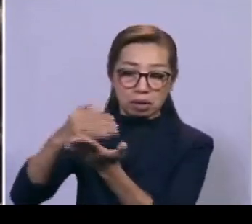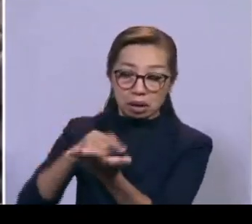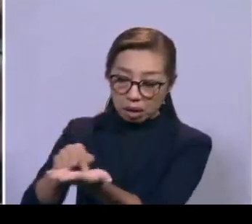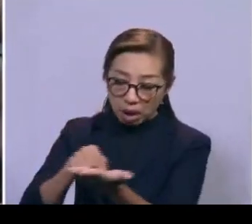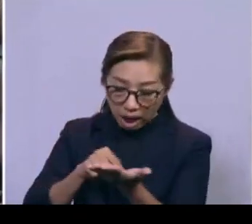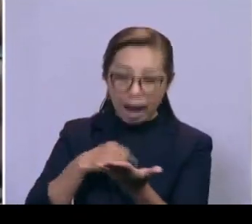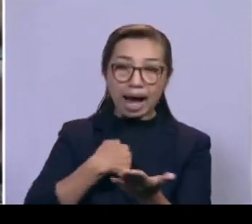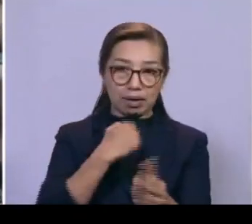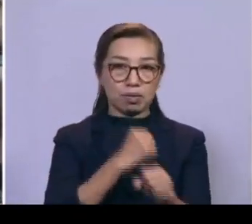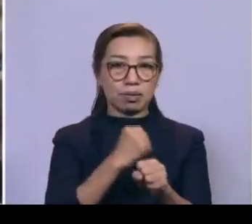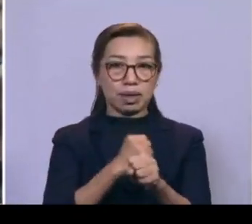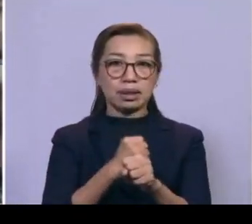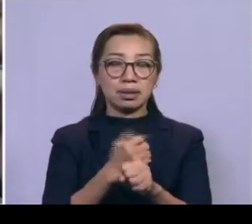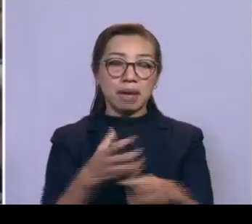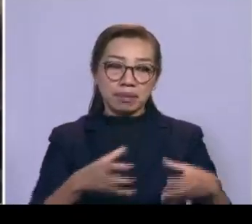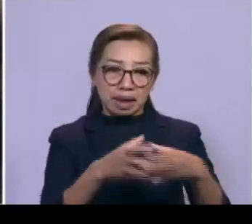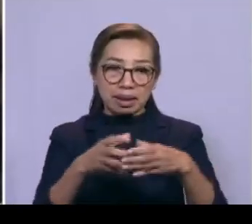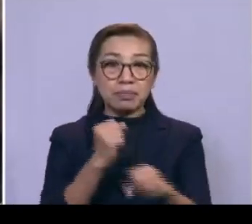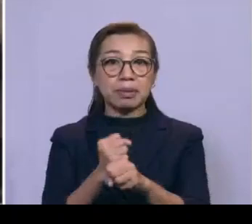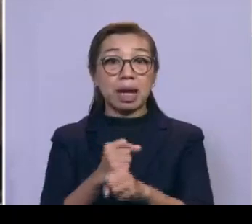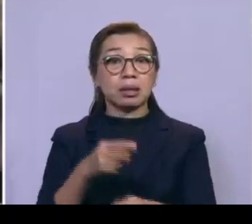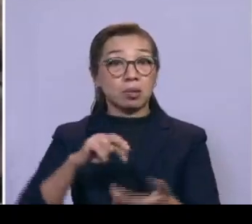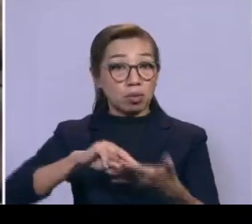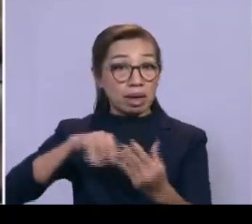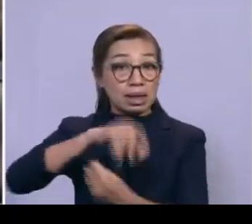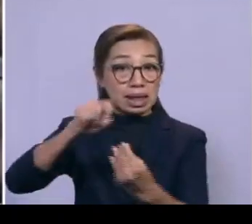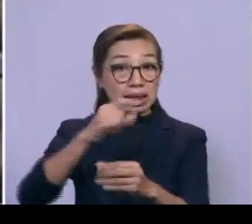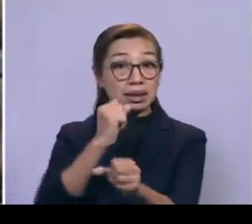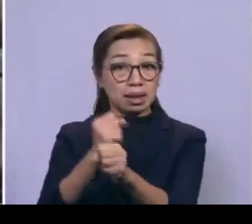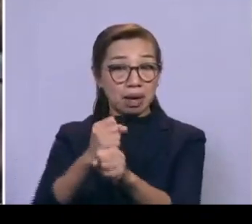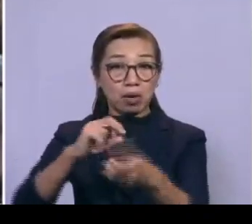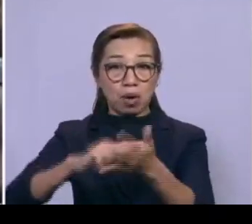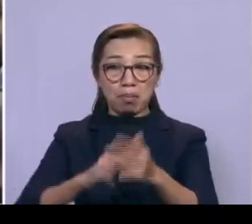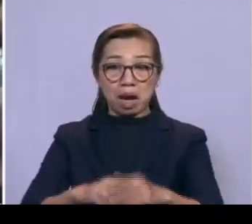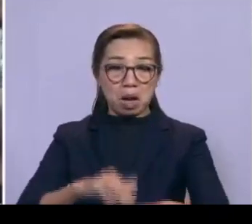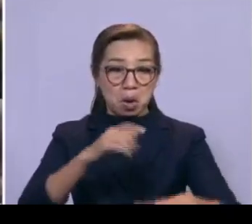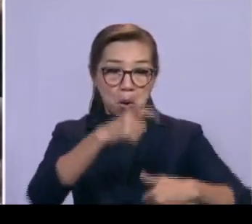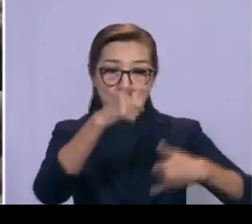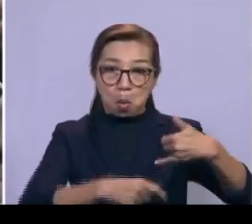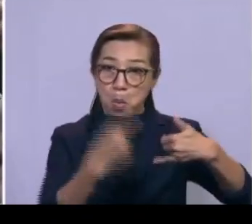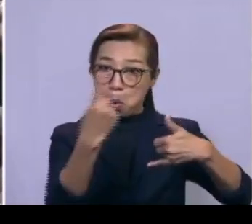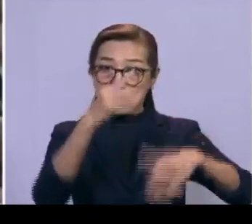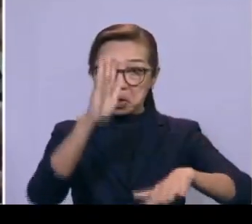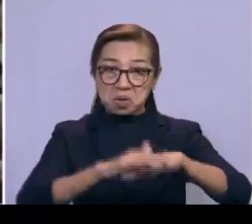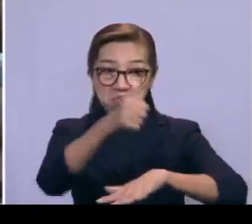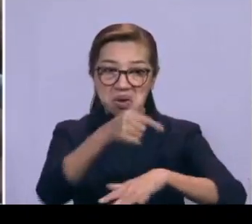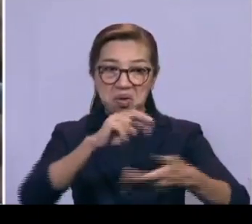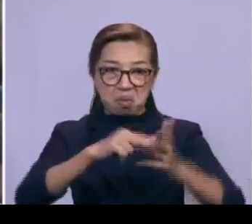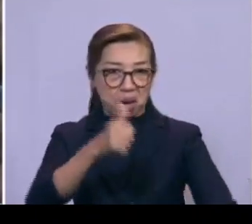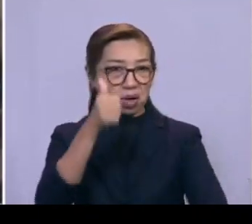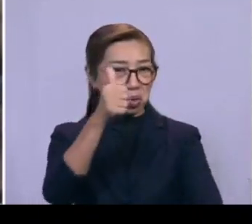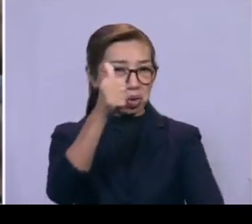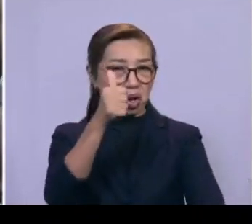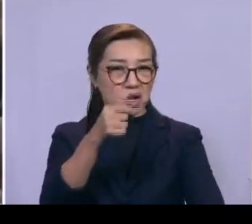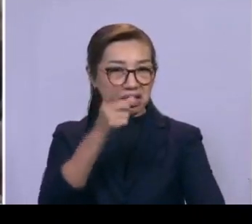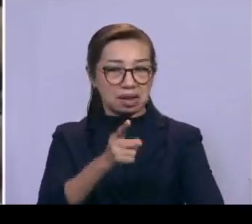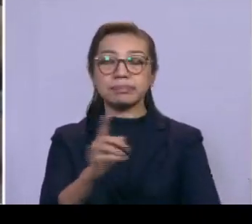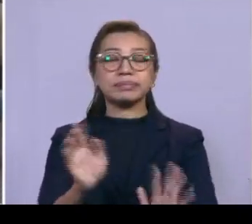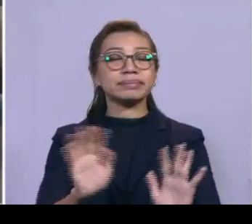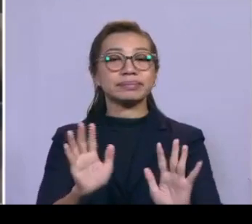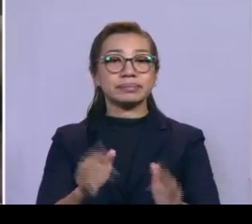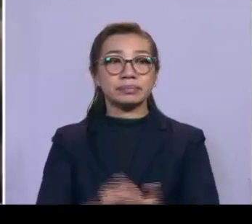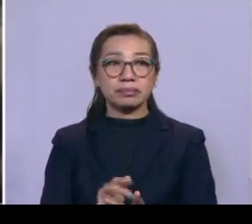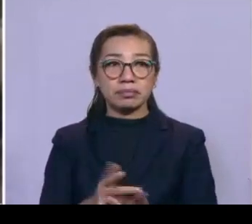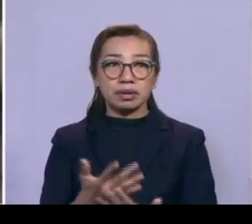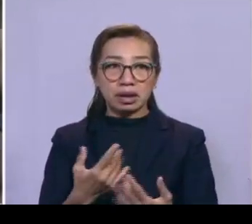เขามีอะไรคณะทีมของผมการทำมาเศรษฐกิจไม่ใช่ว่าเก่งอยู่คนเดียวโอ้โหเราสุดยอดแน่นอนไม่ใช่หรอกครับ